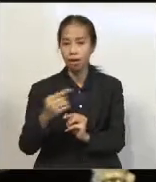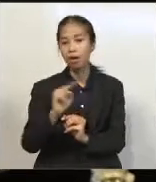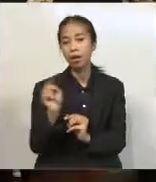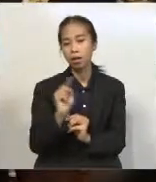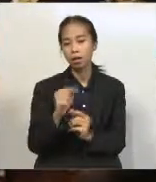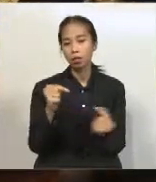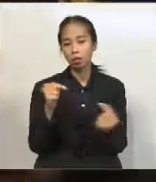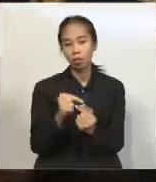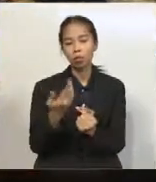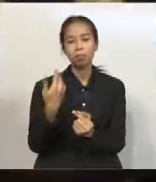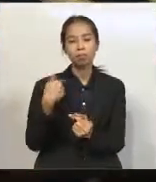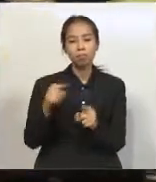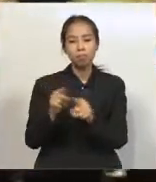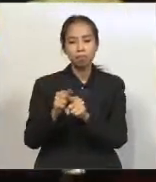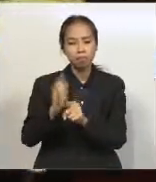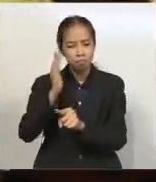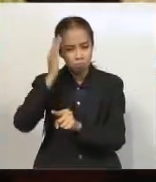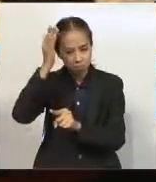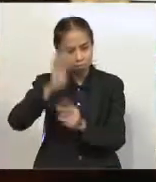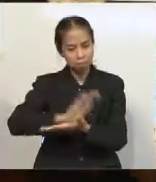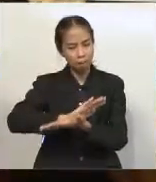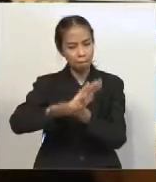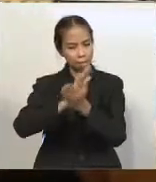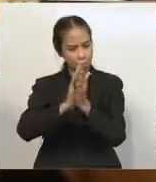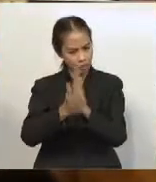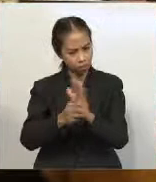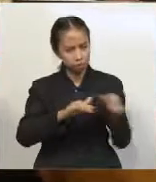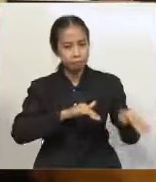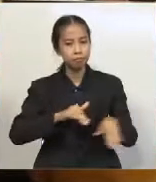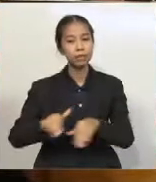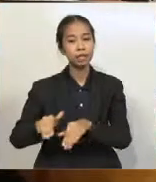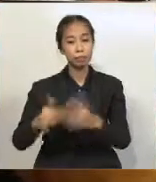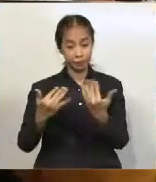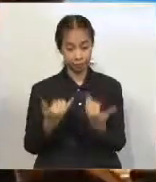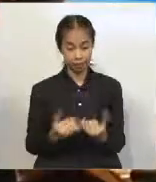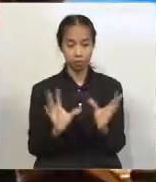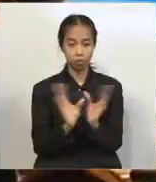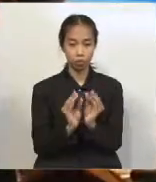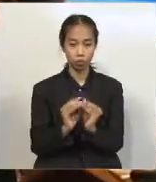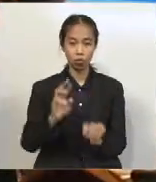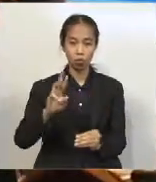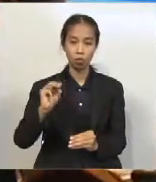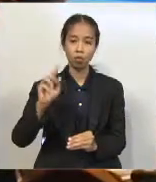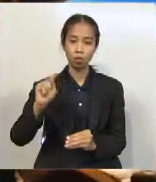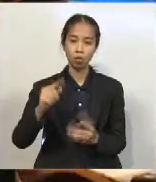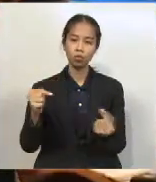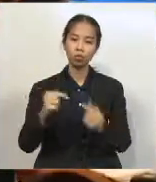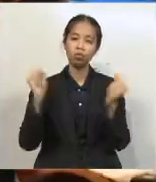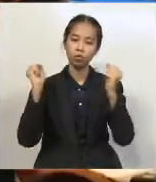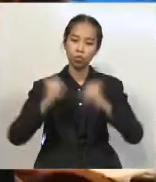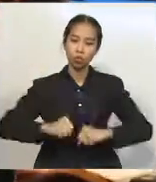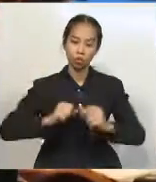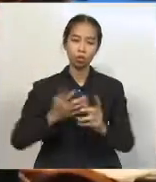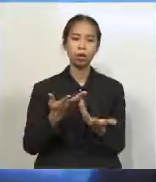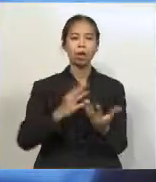รียมรับมือกับการเปลี่ยนแปลงในอนาคตและที่สำคัญก็คือเรื่องของการประชุมรัฐมนตรีความตกลงหุ้นส่วนเศรษฐกิจ